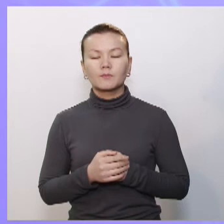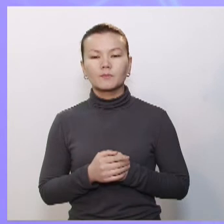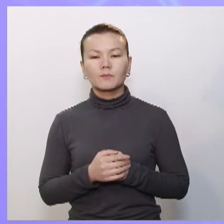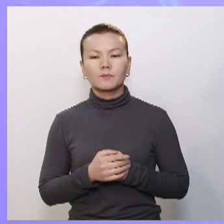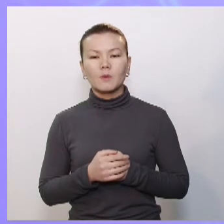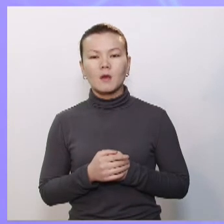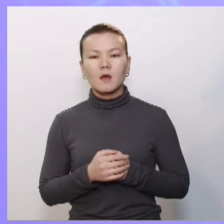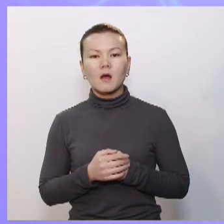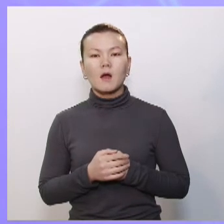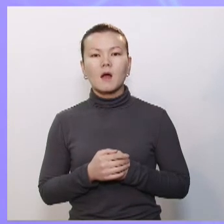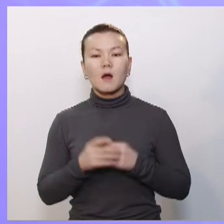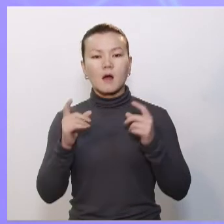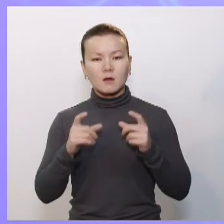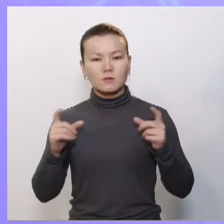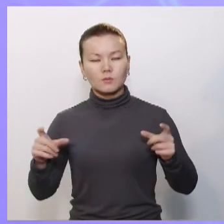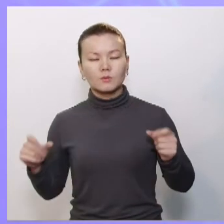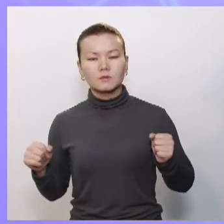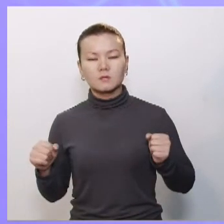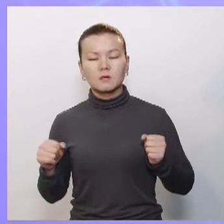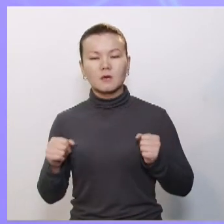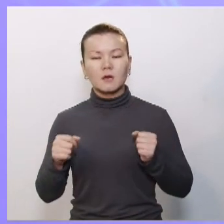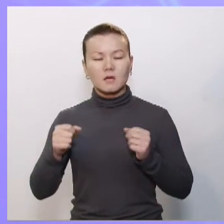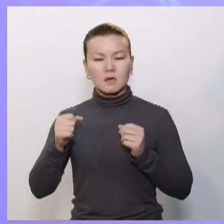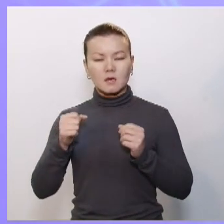Адамдар бак тигишет.